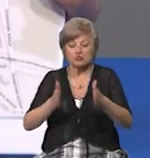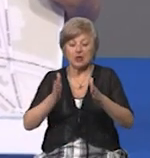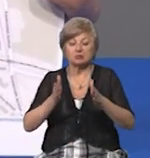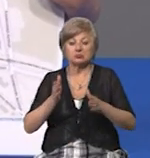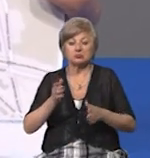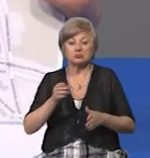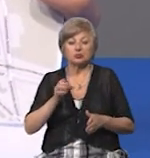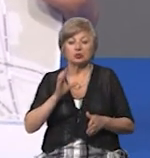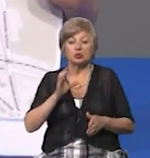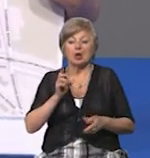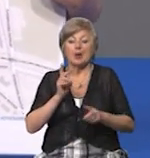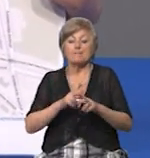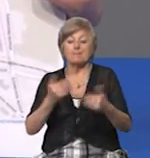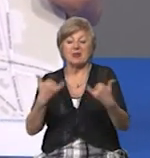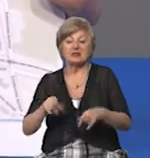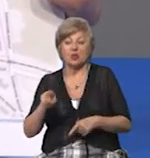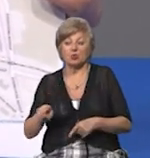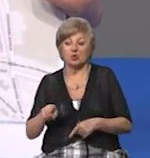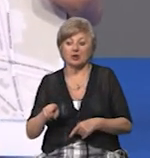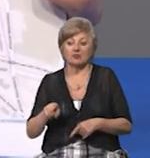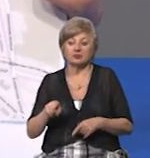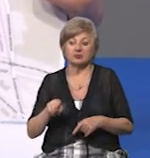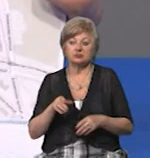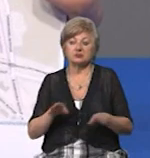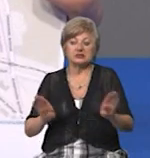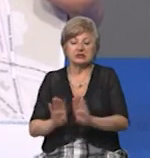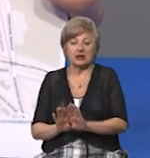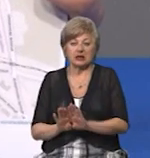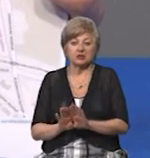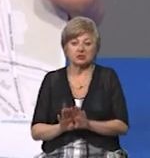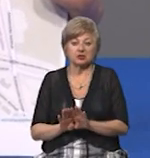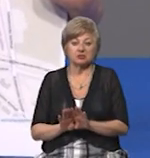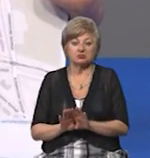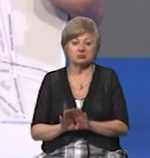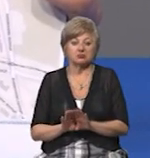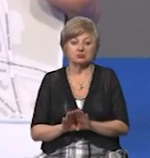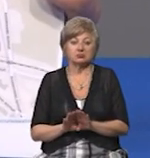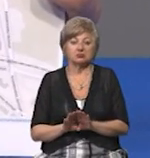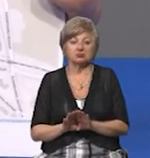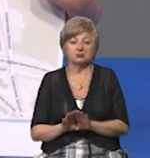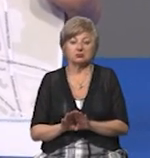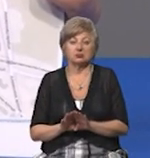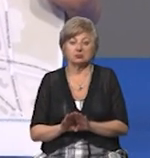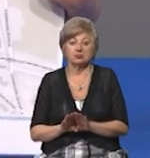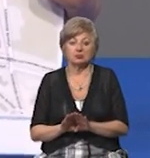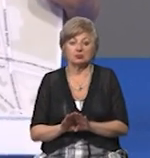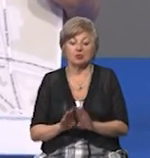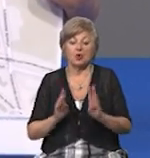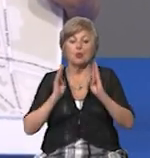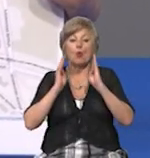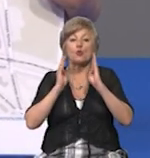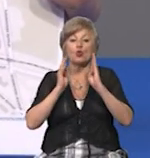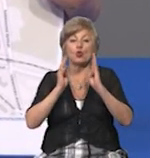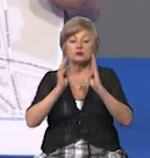Це проспект Металургів у нас є, оця ділянка перекрита, ну, вона у цьому місці десь перекрита. І проспекту Соборного